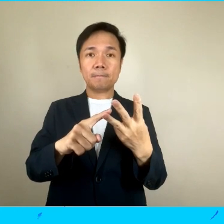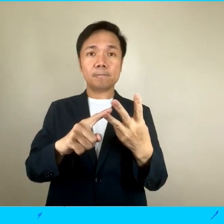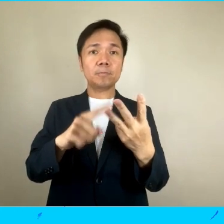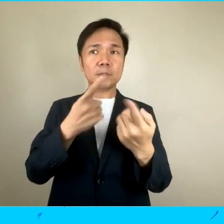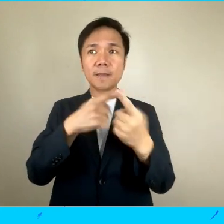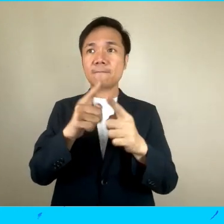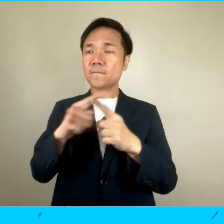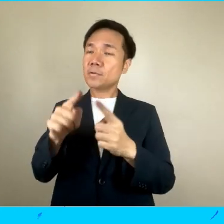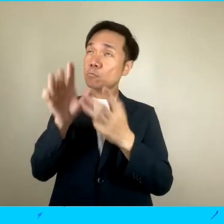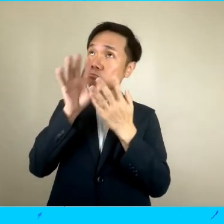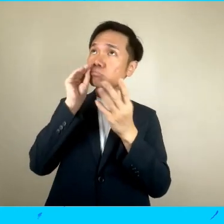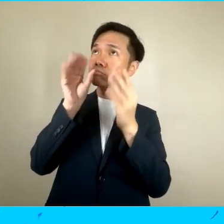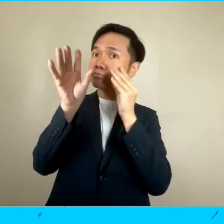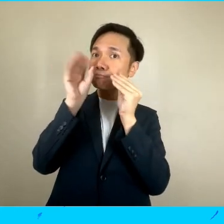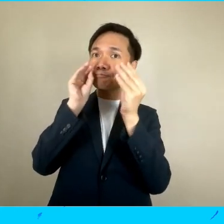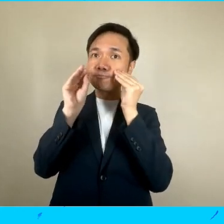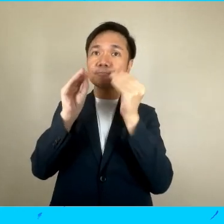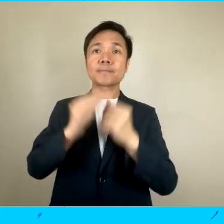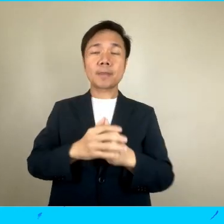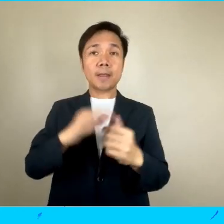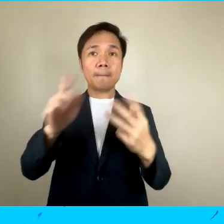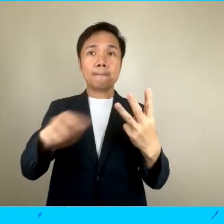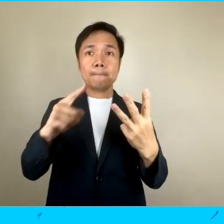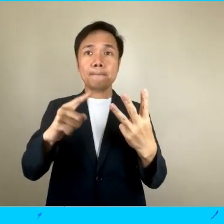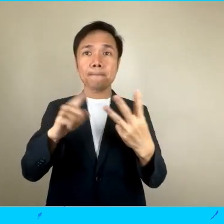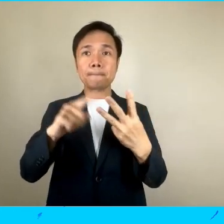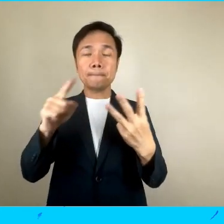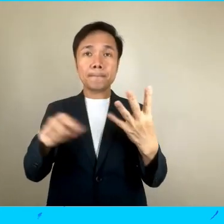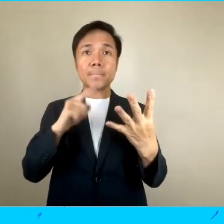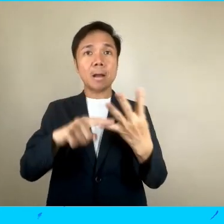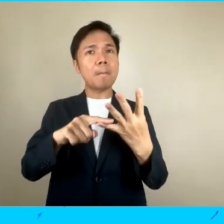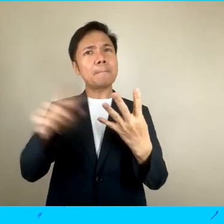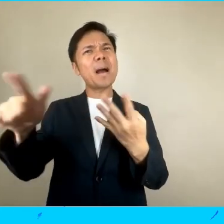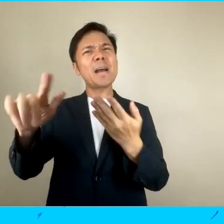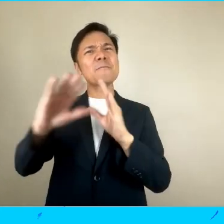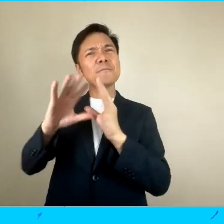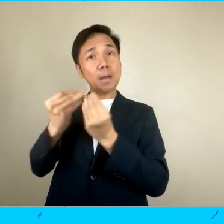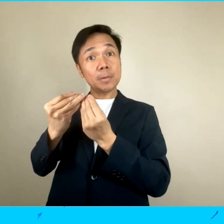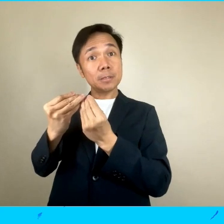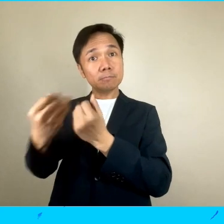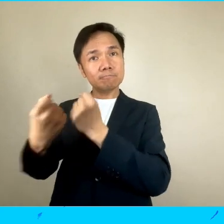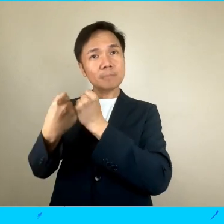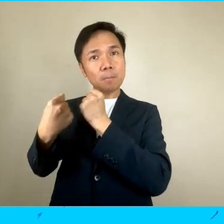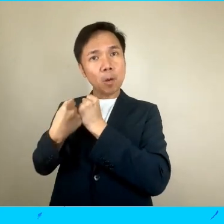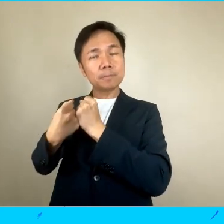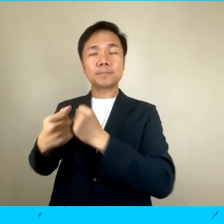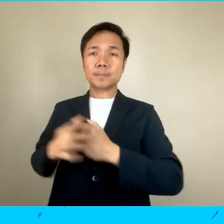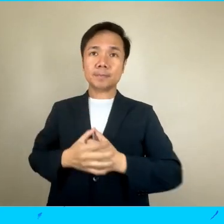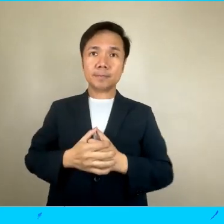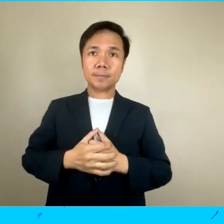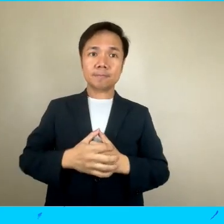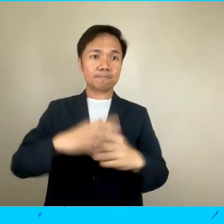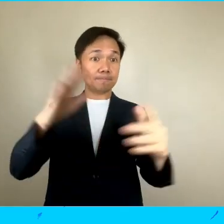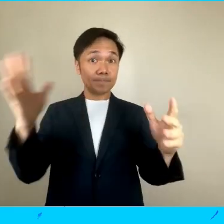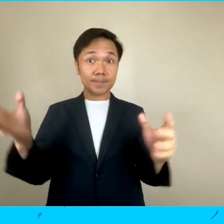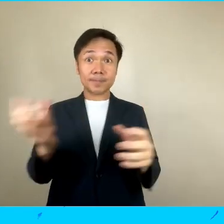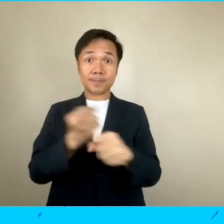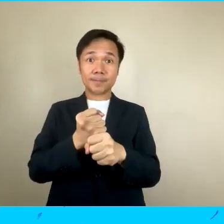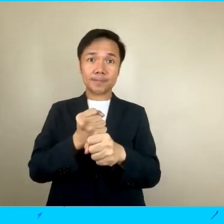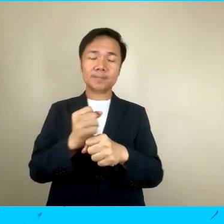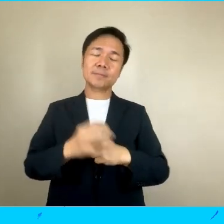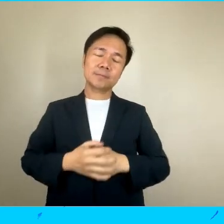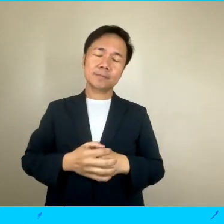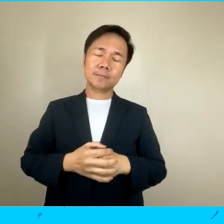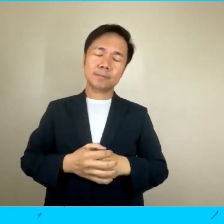améliorer l'éducation et chercher donc du soutien pour étudié donc à partir des membres de